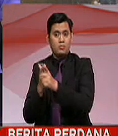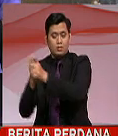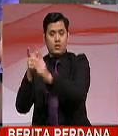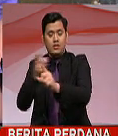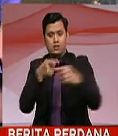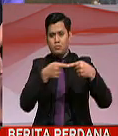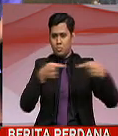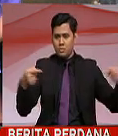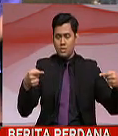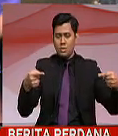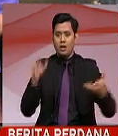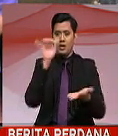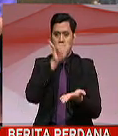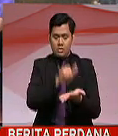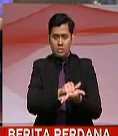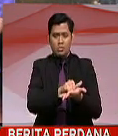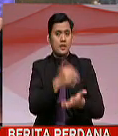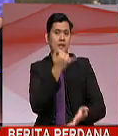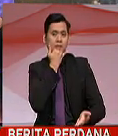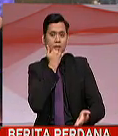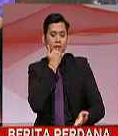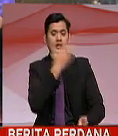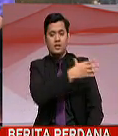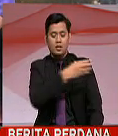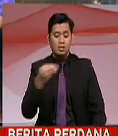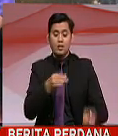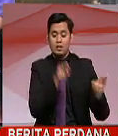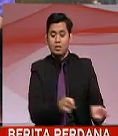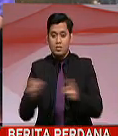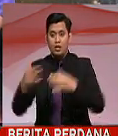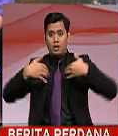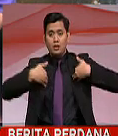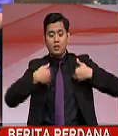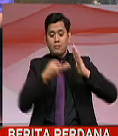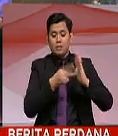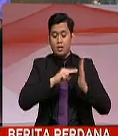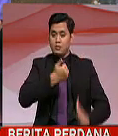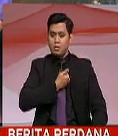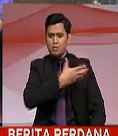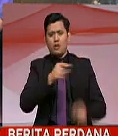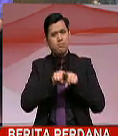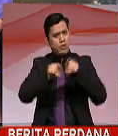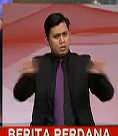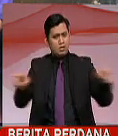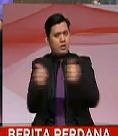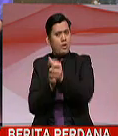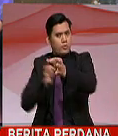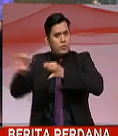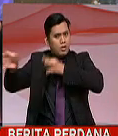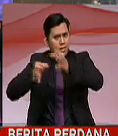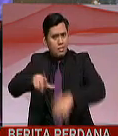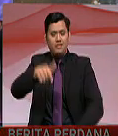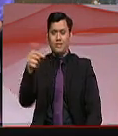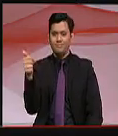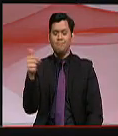musuh. Katanya istilah hijrah dalam konteks agama memiliki makna tersendiri dan berbeza dengan tafsiran lain.